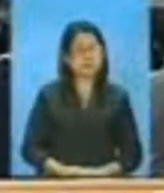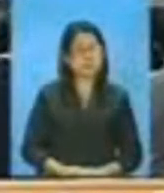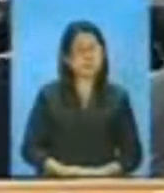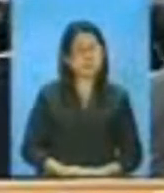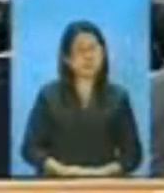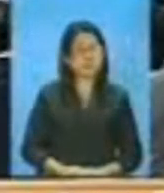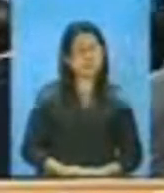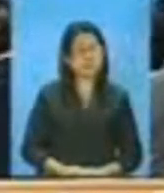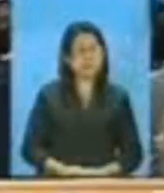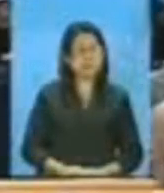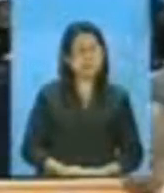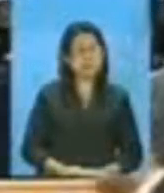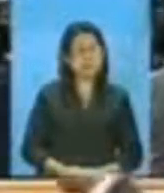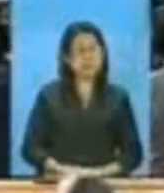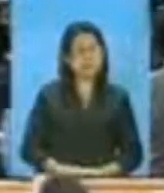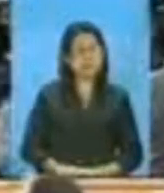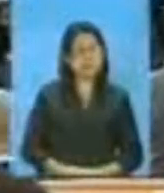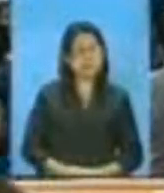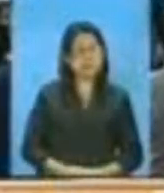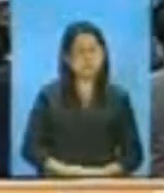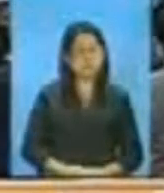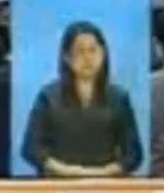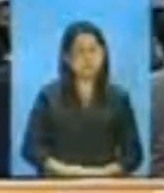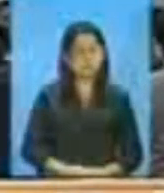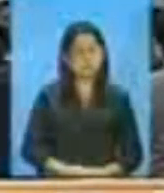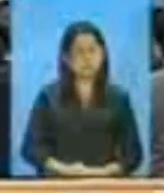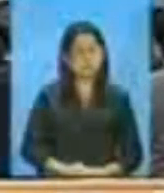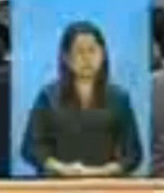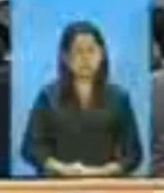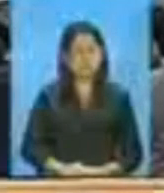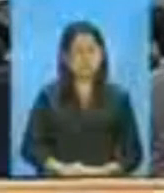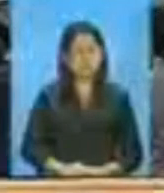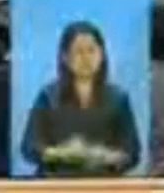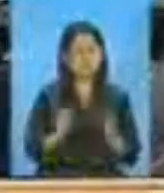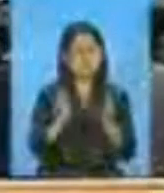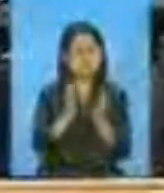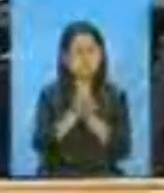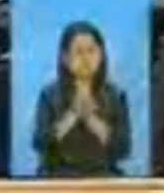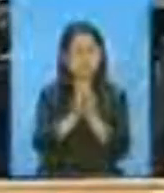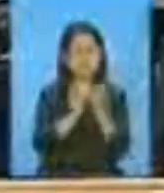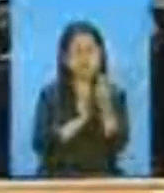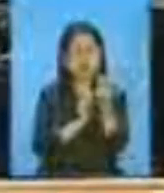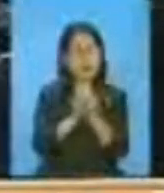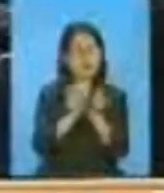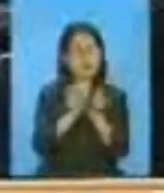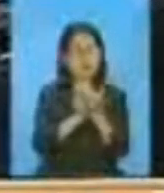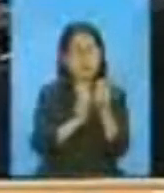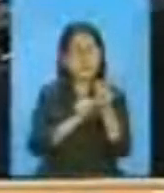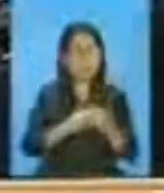เรียบร้อยนะครับปิดการลงมติครับส่งผลได้เลยครับ